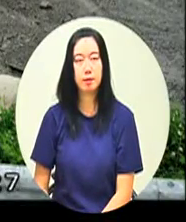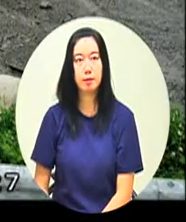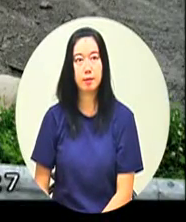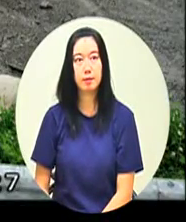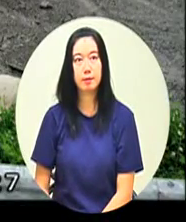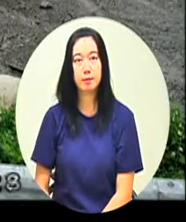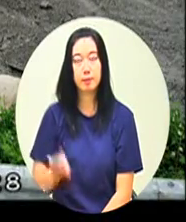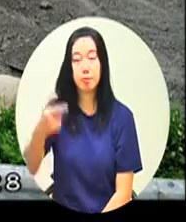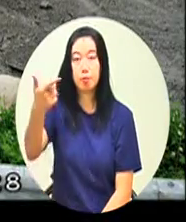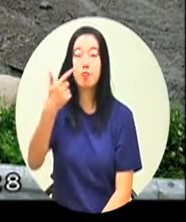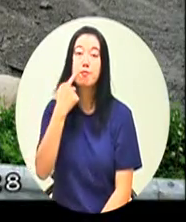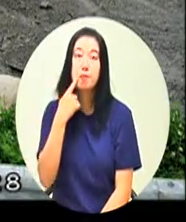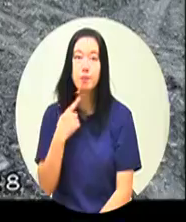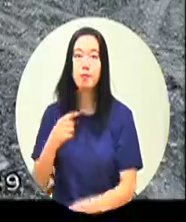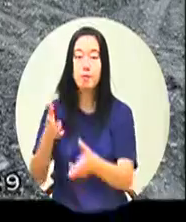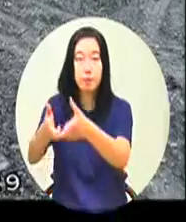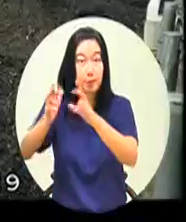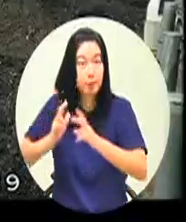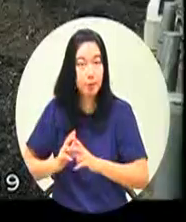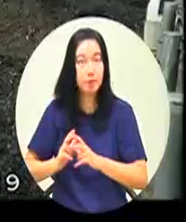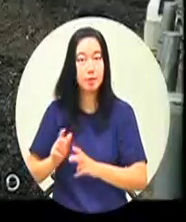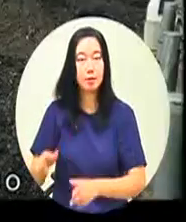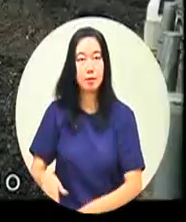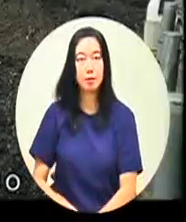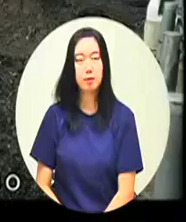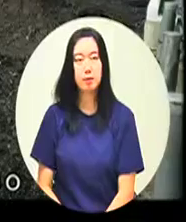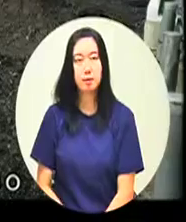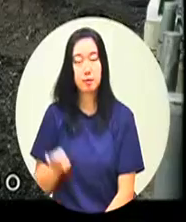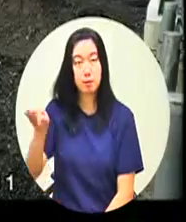好、哦，这廖金桥这